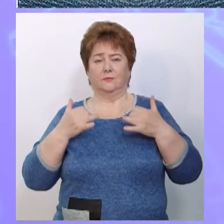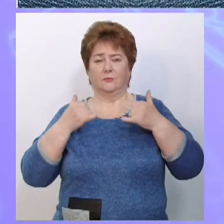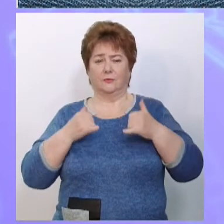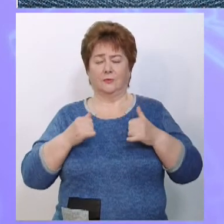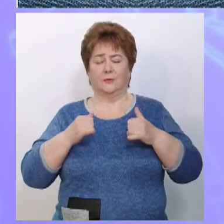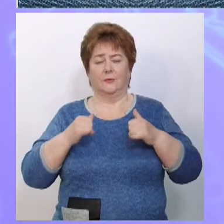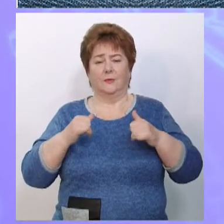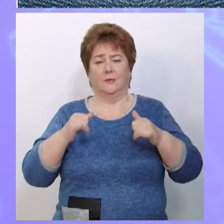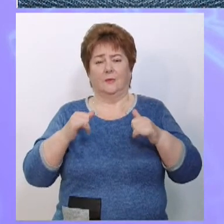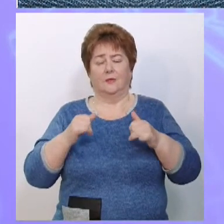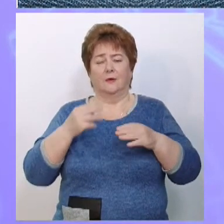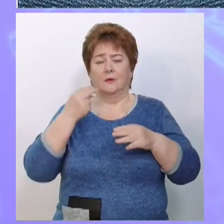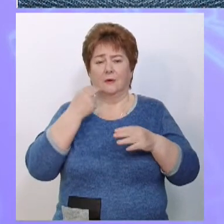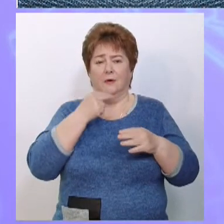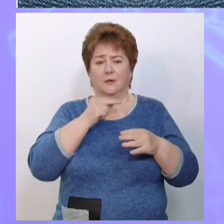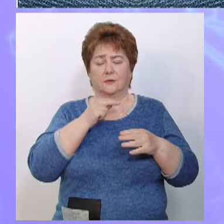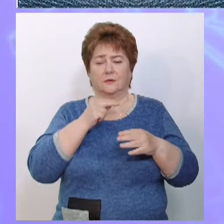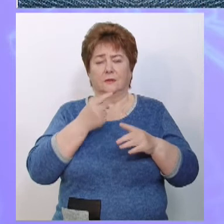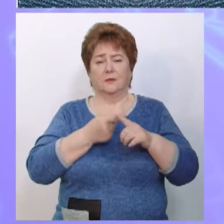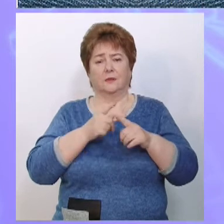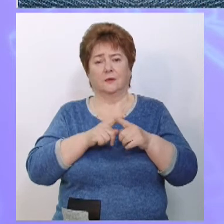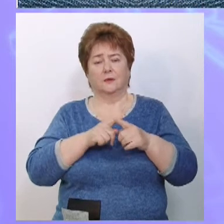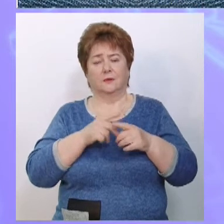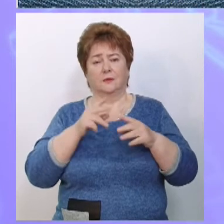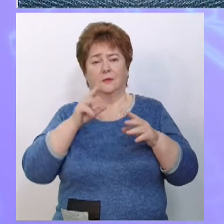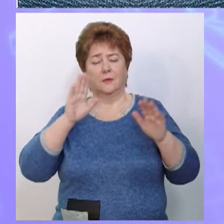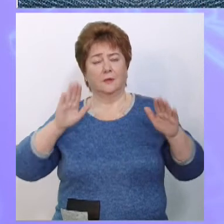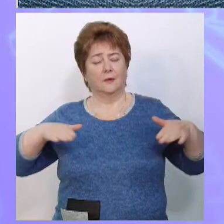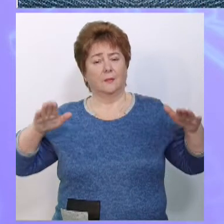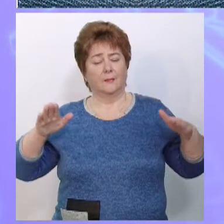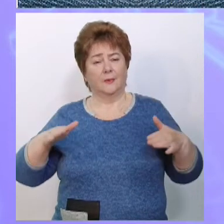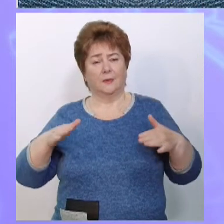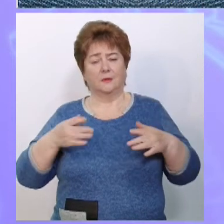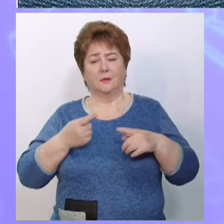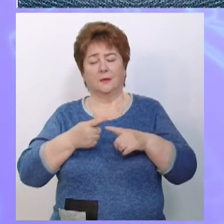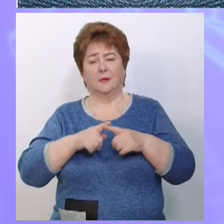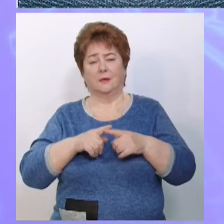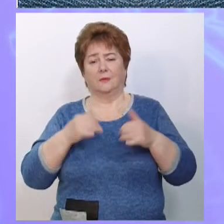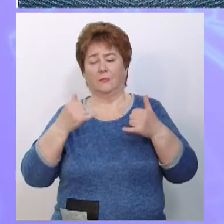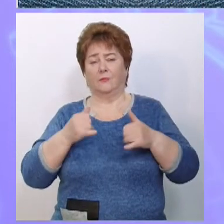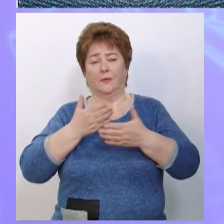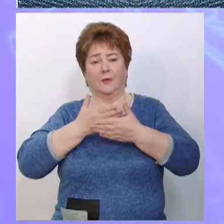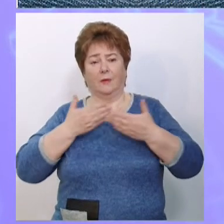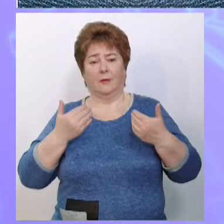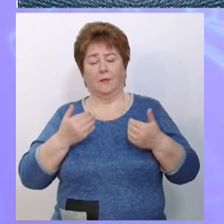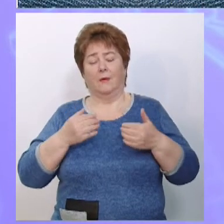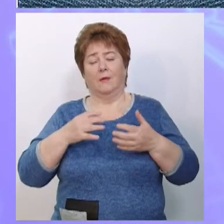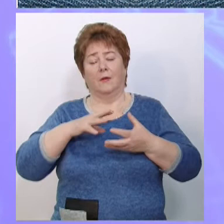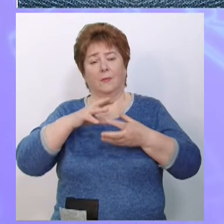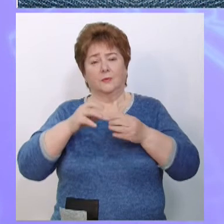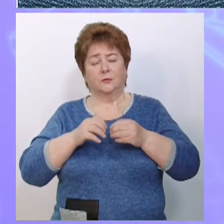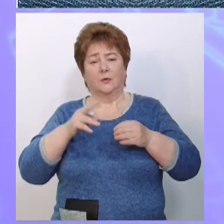многими уникальными качествами этих птиц. И это неудивительно,